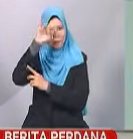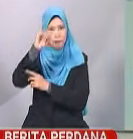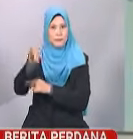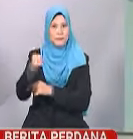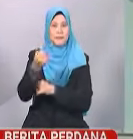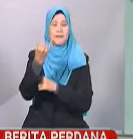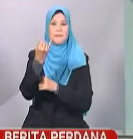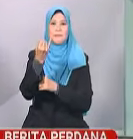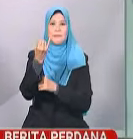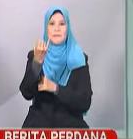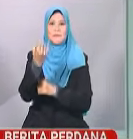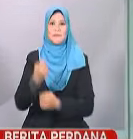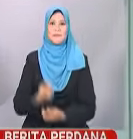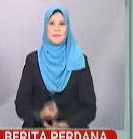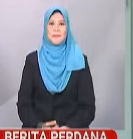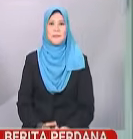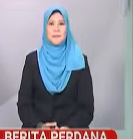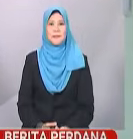Putrajaya.